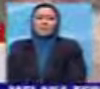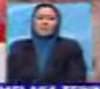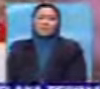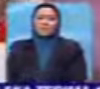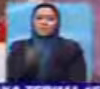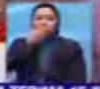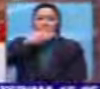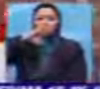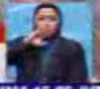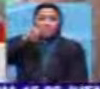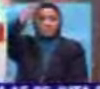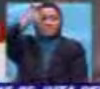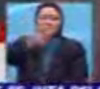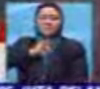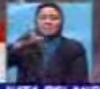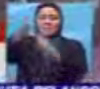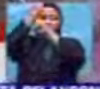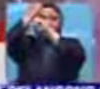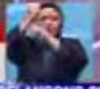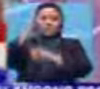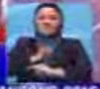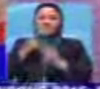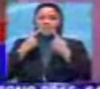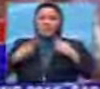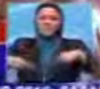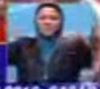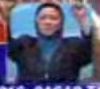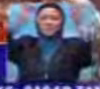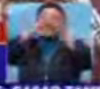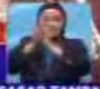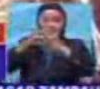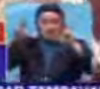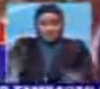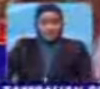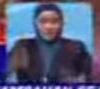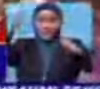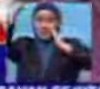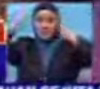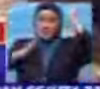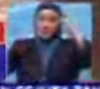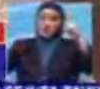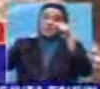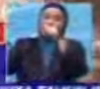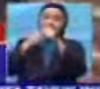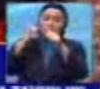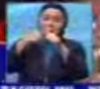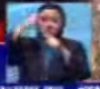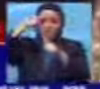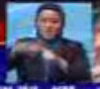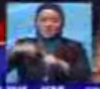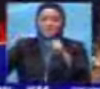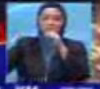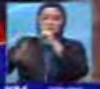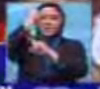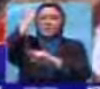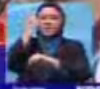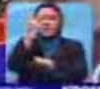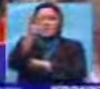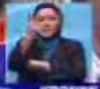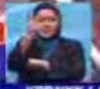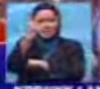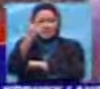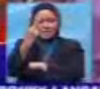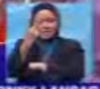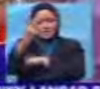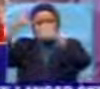Alhamdulillah saya menang, saya berjaya menjadi rakyat Malaysia pertama memenangi dua kejuaraan Asia, dua tali pinggang